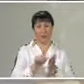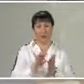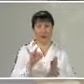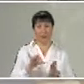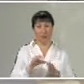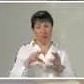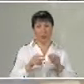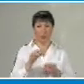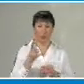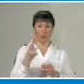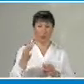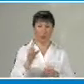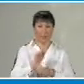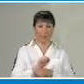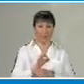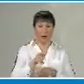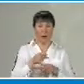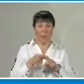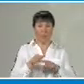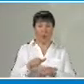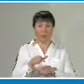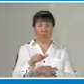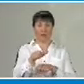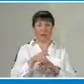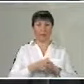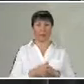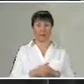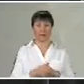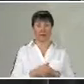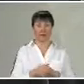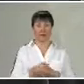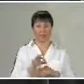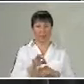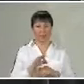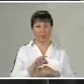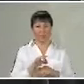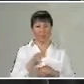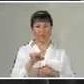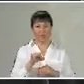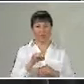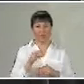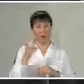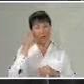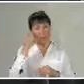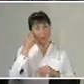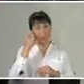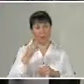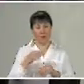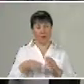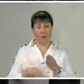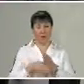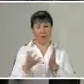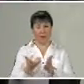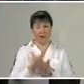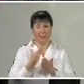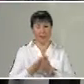достойным останавливаться на полпути не привыкла благодаря сарафанному радио встретила единомышленников которые помогли найти применение опыту